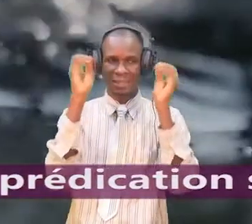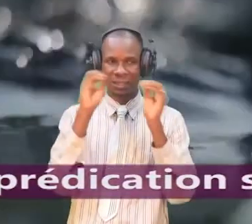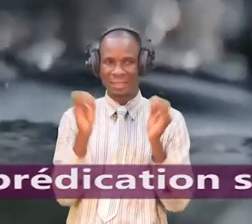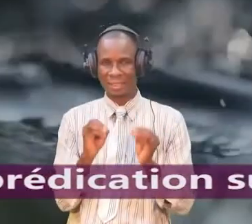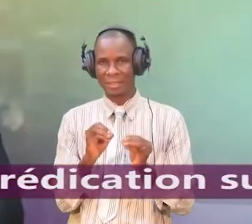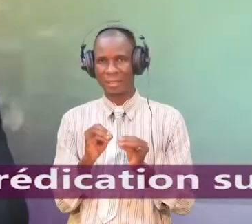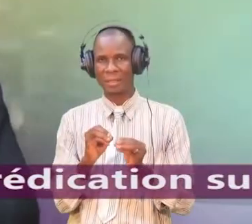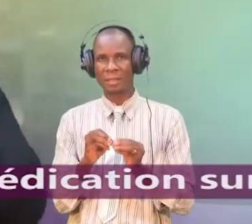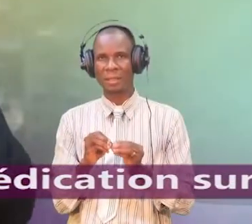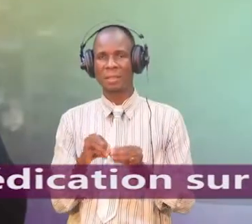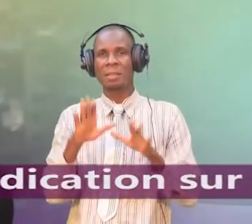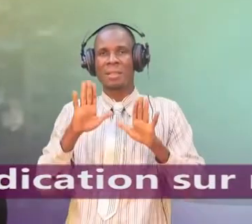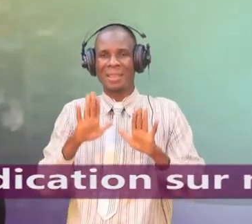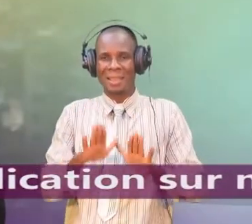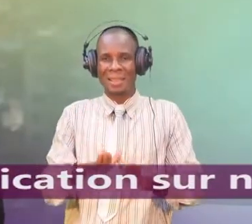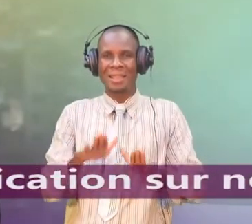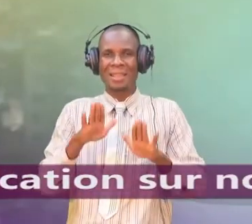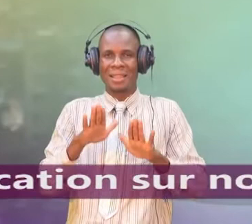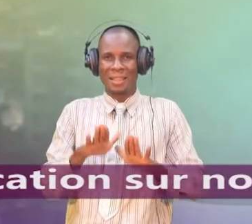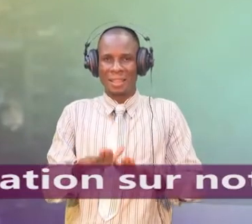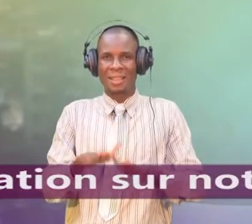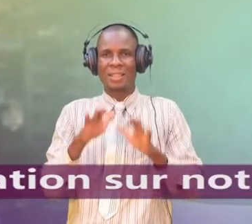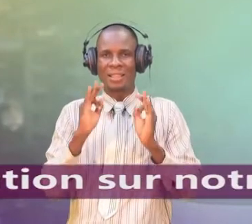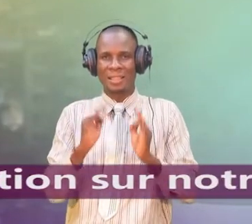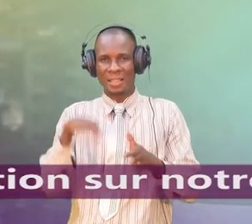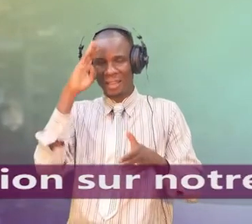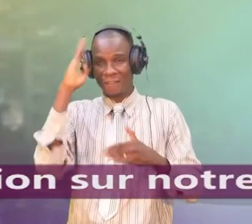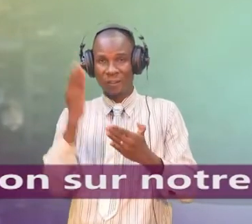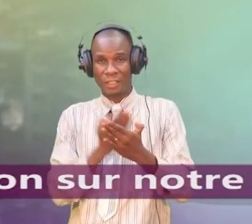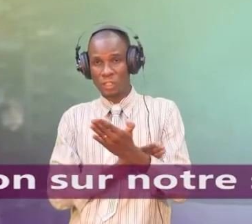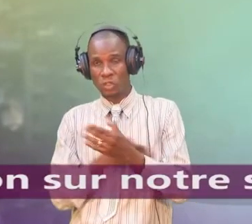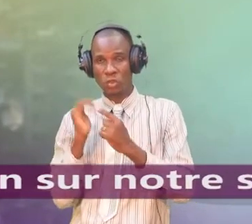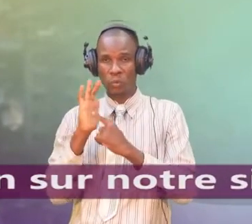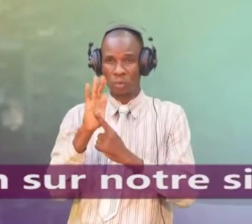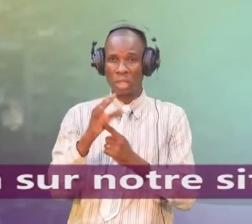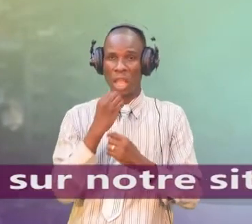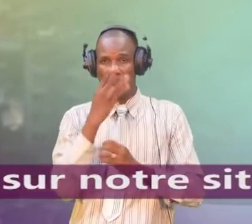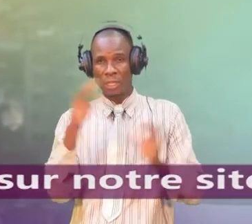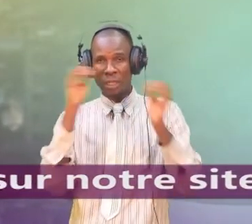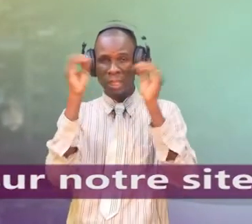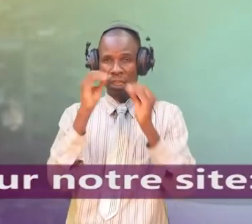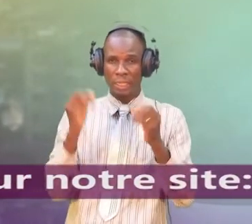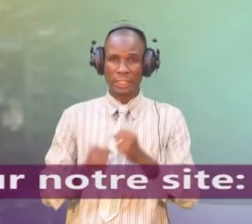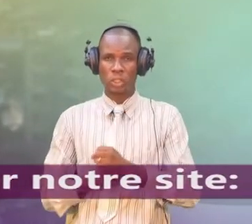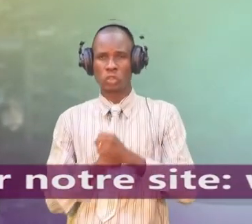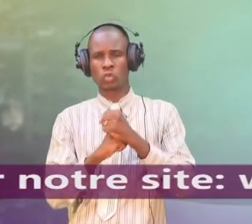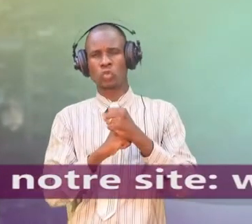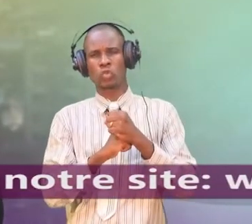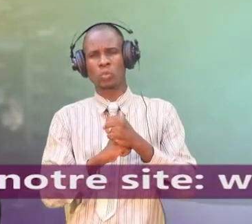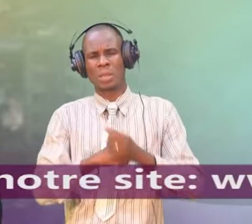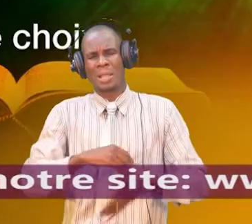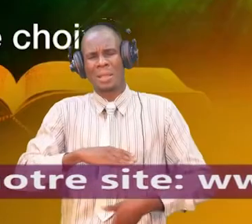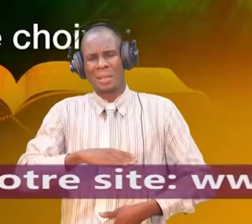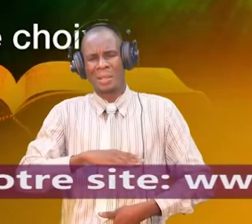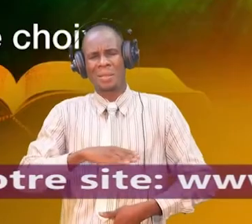kati ya bijalisami ndenge na ndenge. Mpepo lozali koloba yango na mokanda ya baloma mokapo ya mwambeteni ya lizomi na